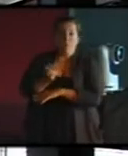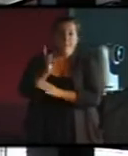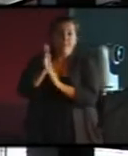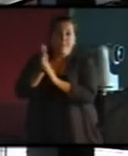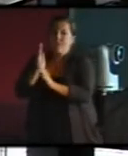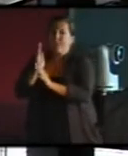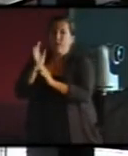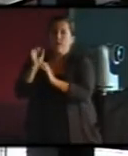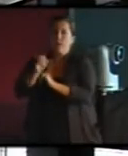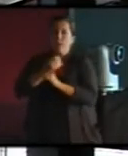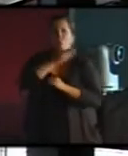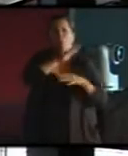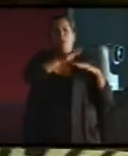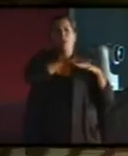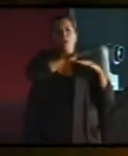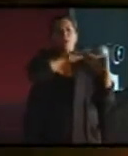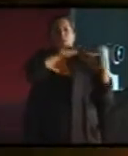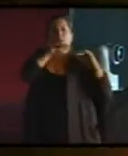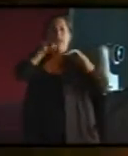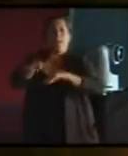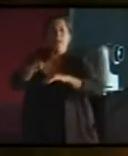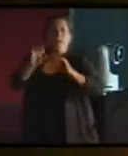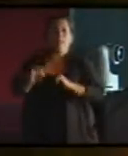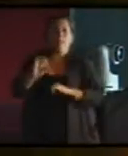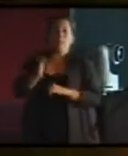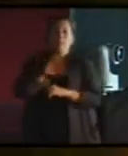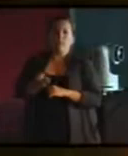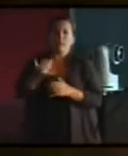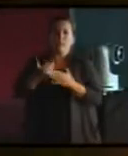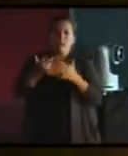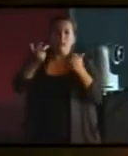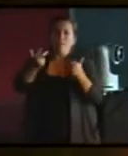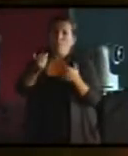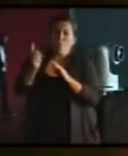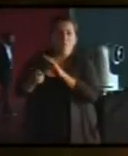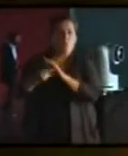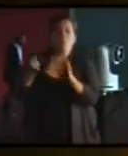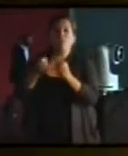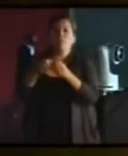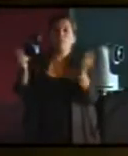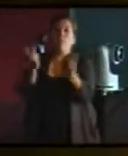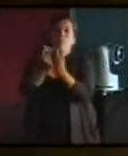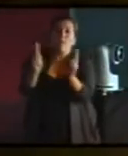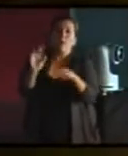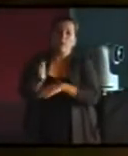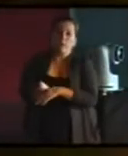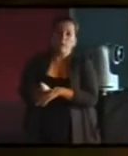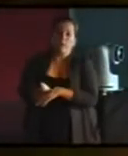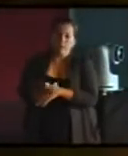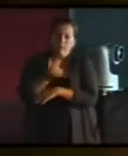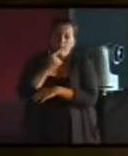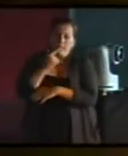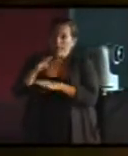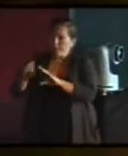du quartier des Chopes, du quartier historique, et que c'est par conséquent exactement ce qu'on veut refaire dans le Grand Parc, c'est-à-dire que ces territoires soient